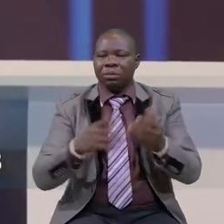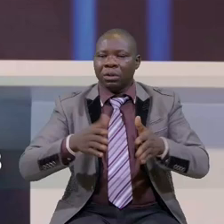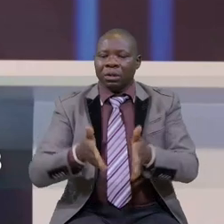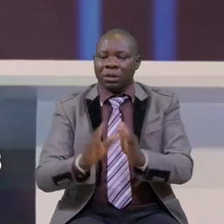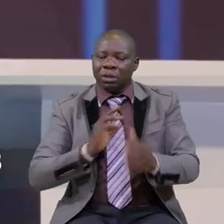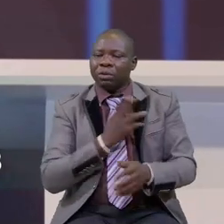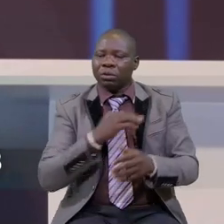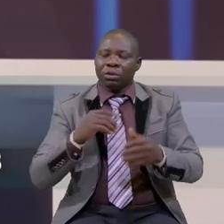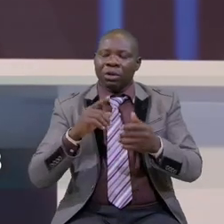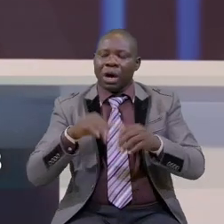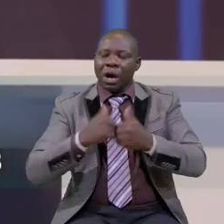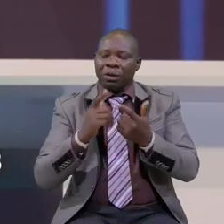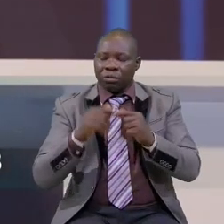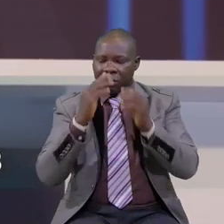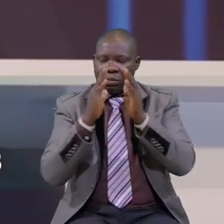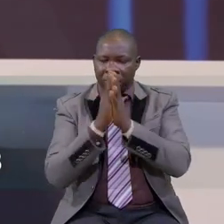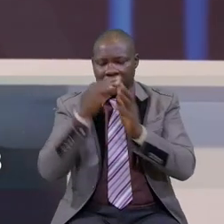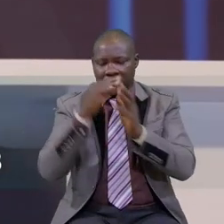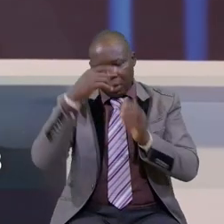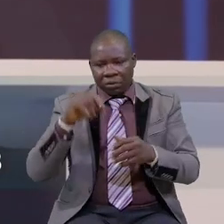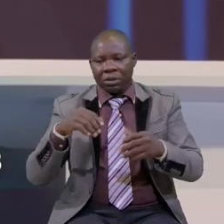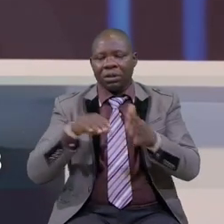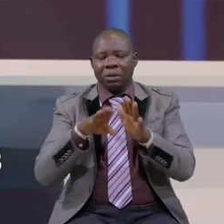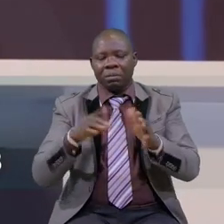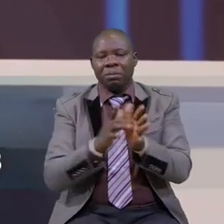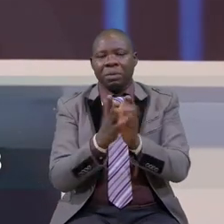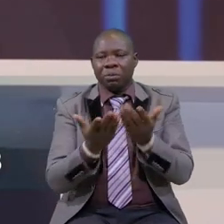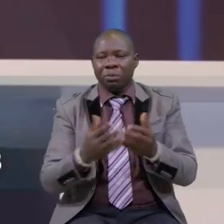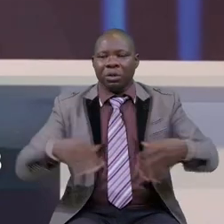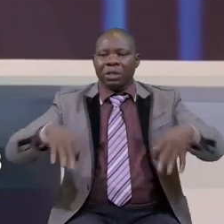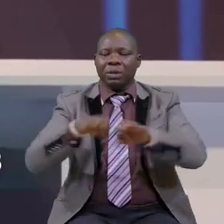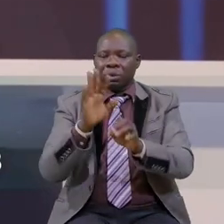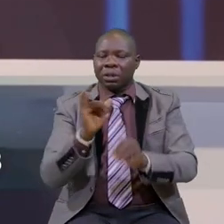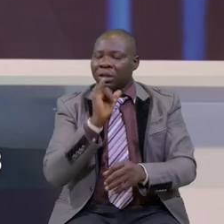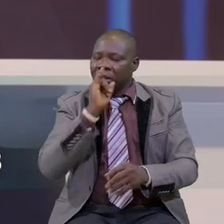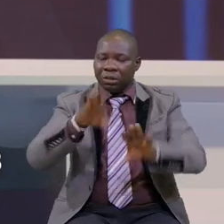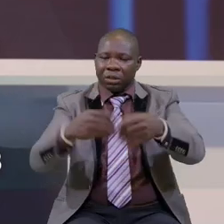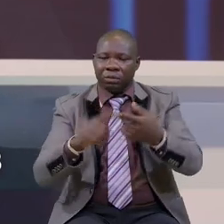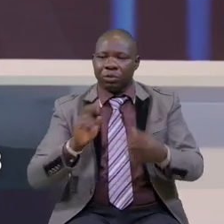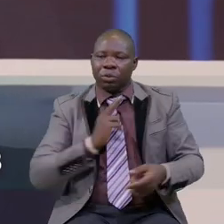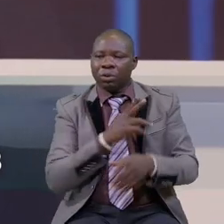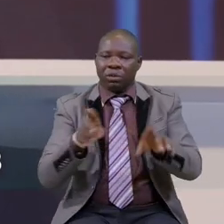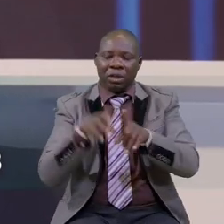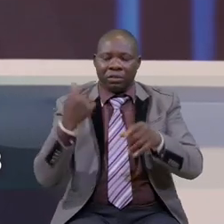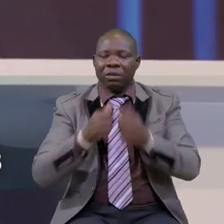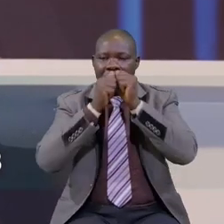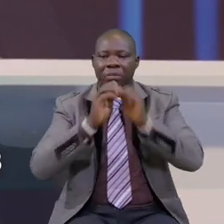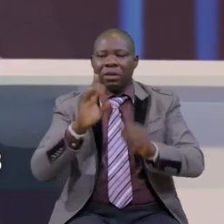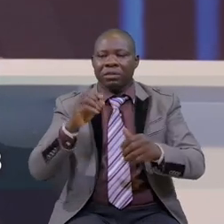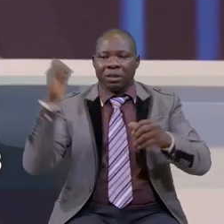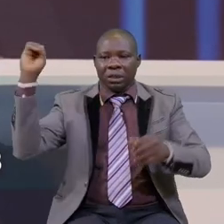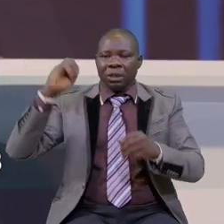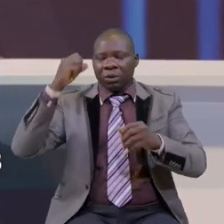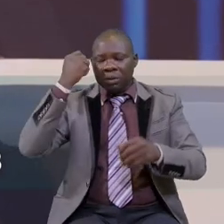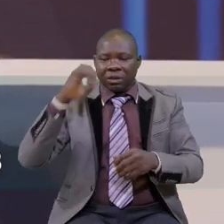C'est la prière. Parce que la Bible, essentiellement, nous a été donnée comme l'illumination bénie,